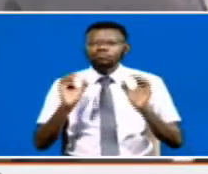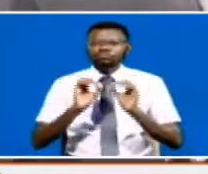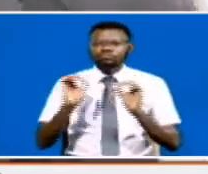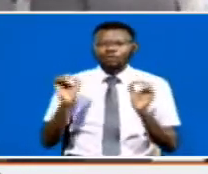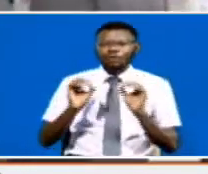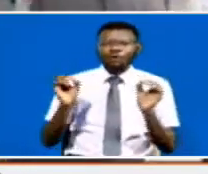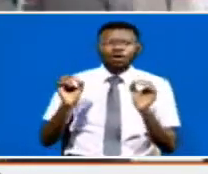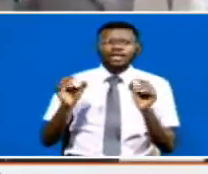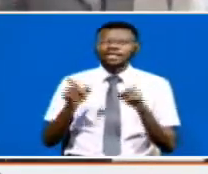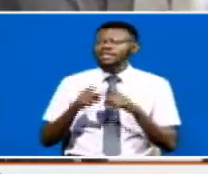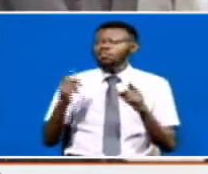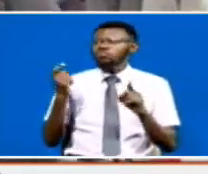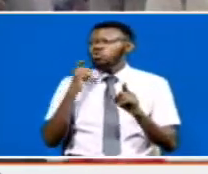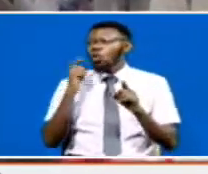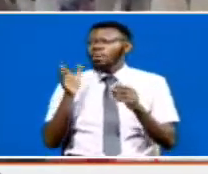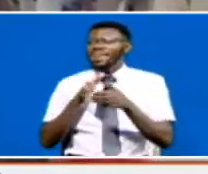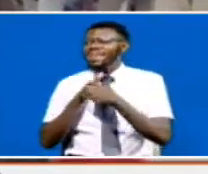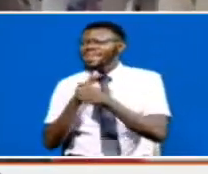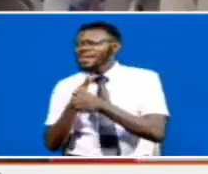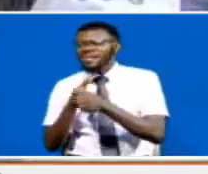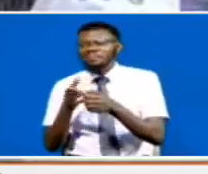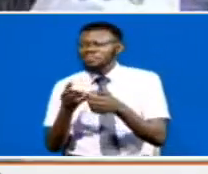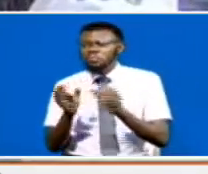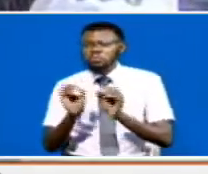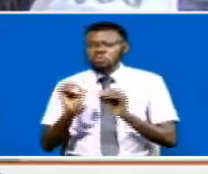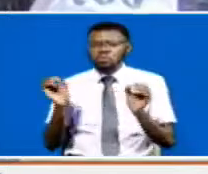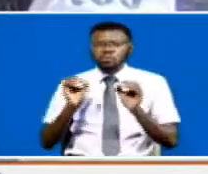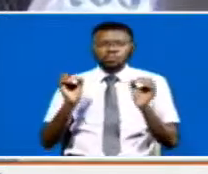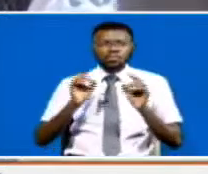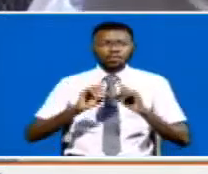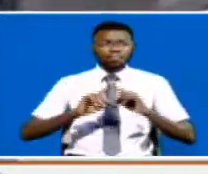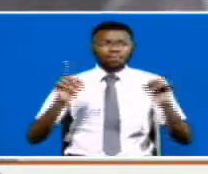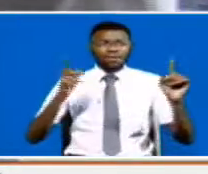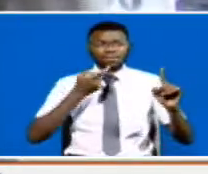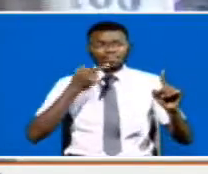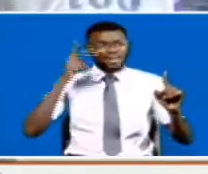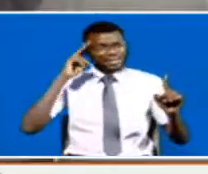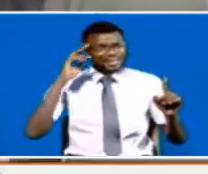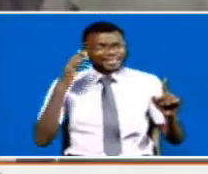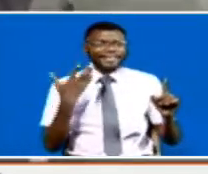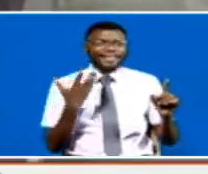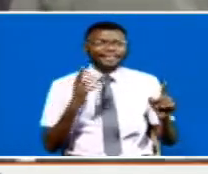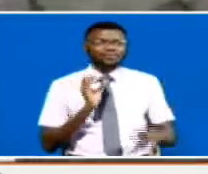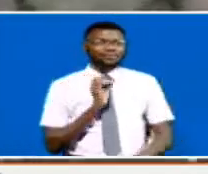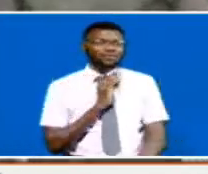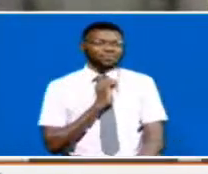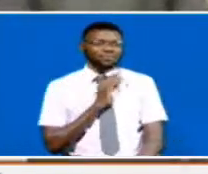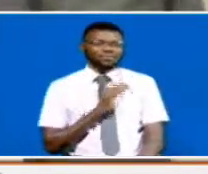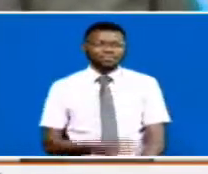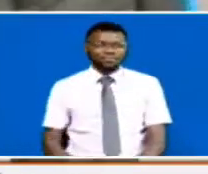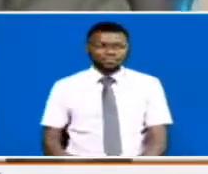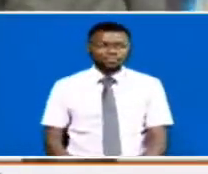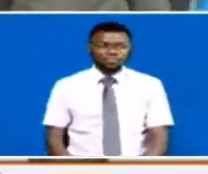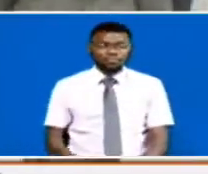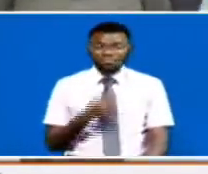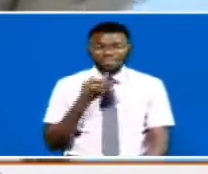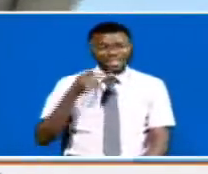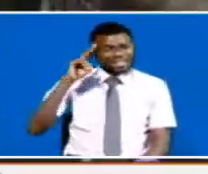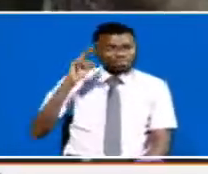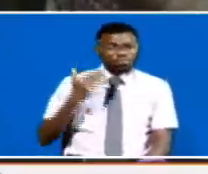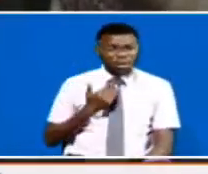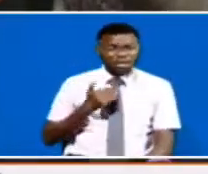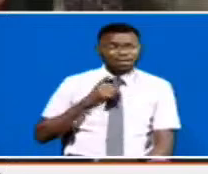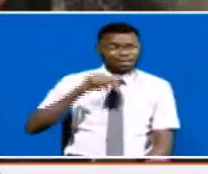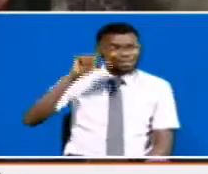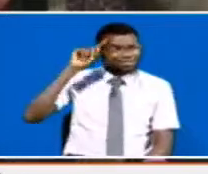vifaa kama sare na vitabu, ila baadhi yao wanadai hilo bado linaendelea. Wazazi wakiitaka